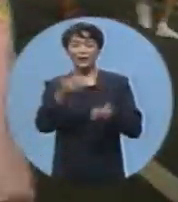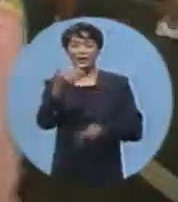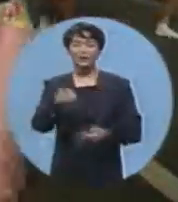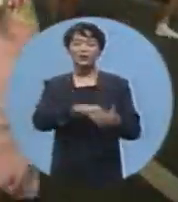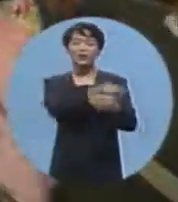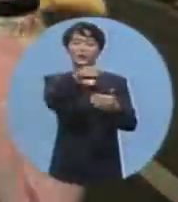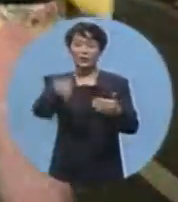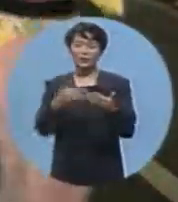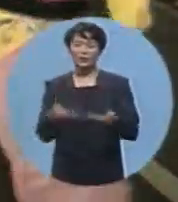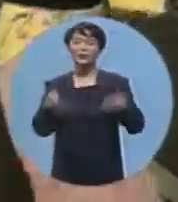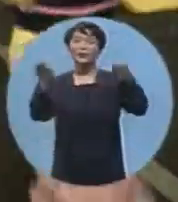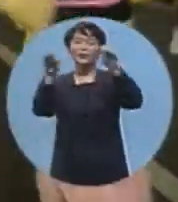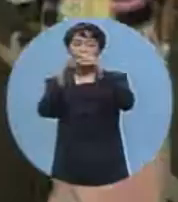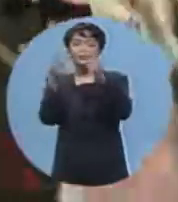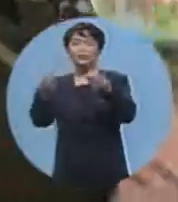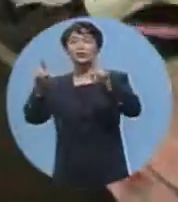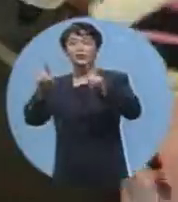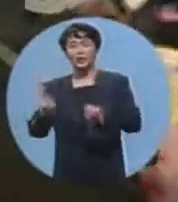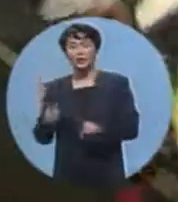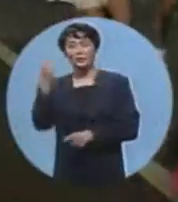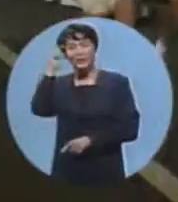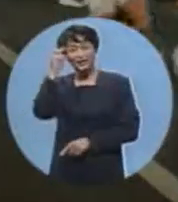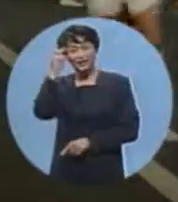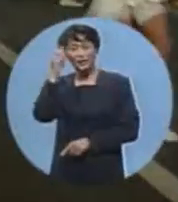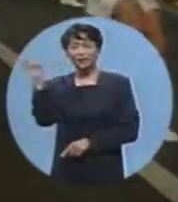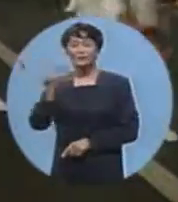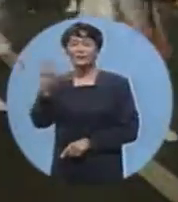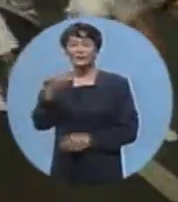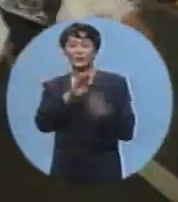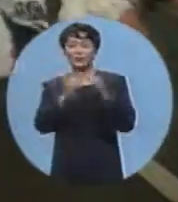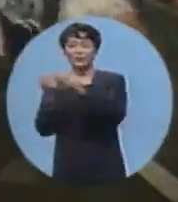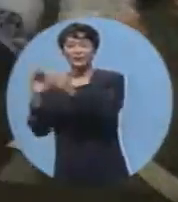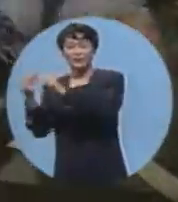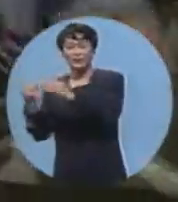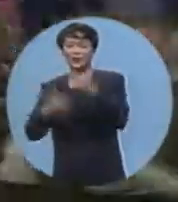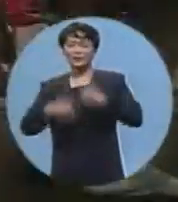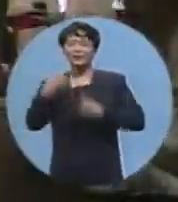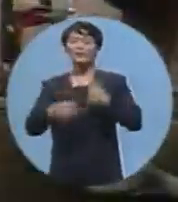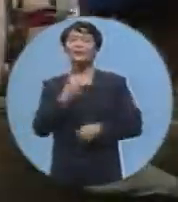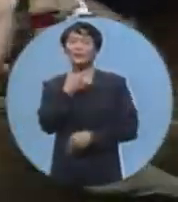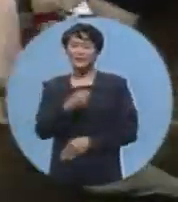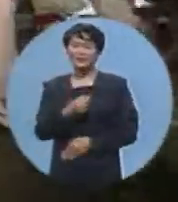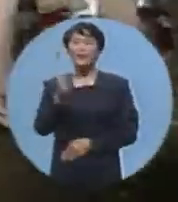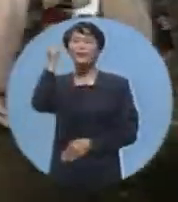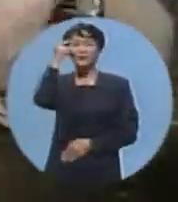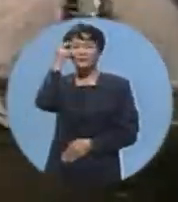事などを見直していただいて、杉並区の街を楽しんでいただきたい、こう思うわけでございます。